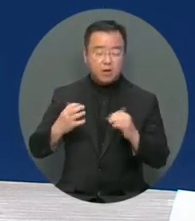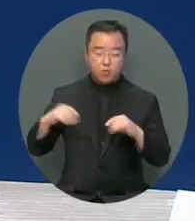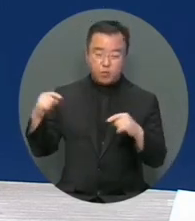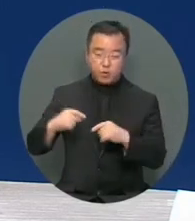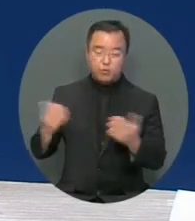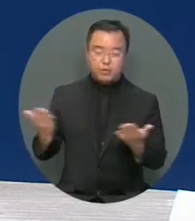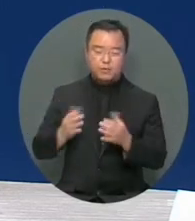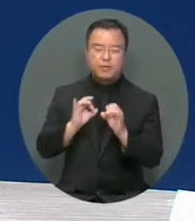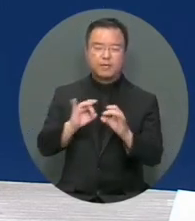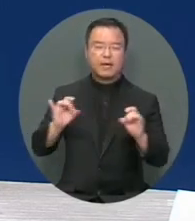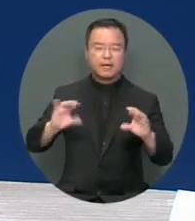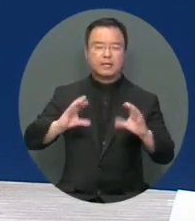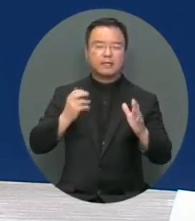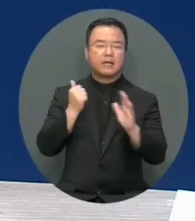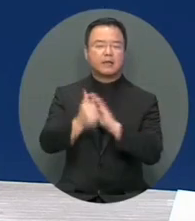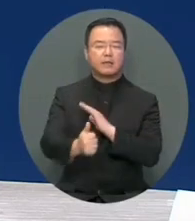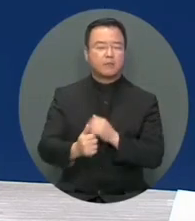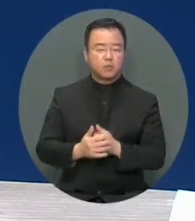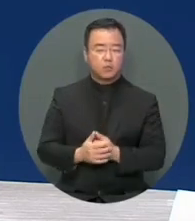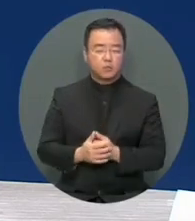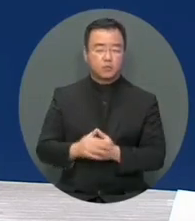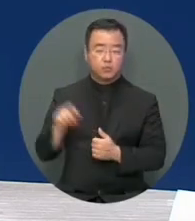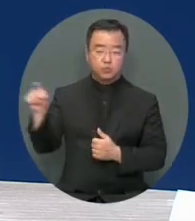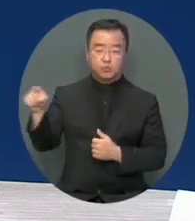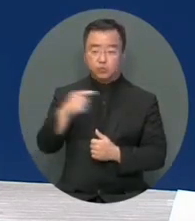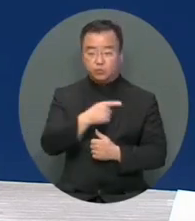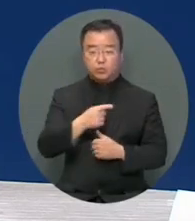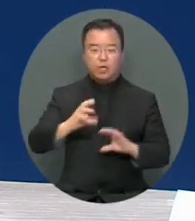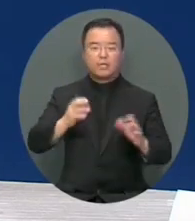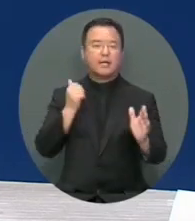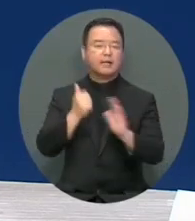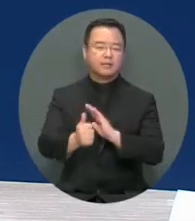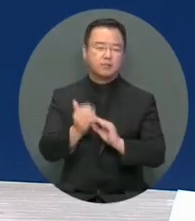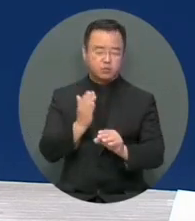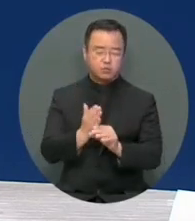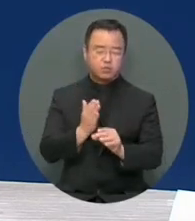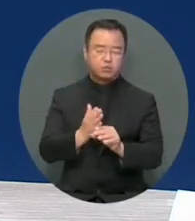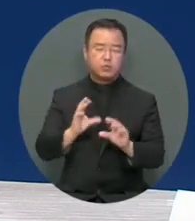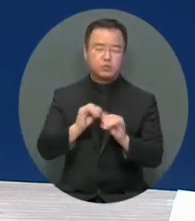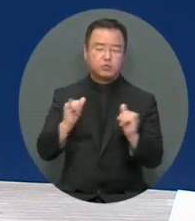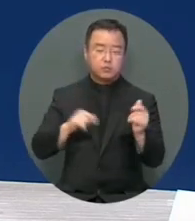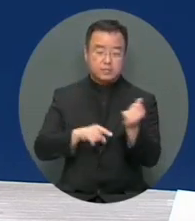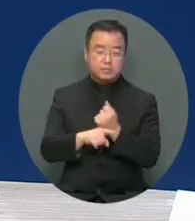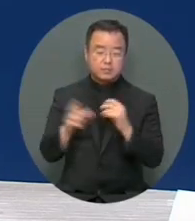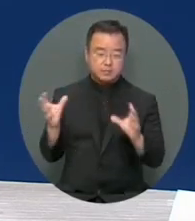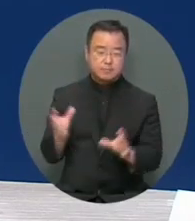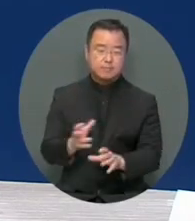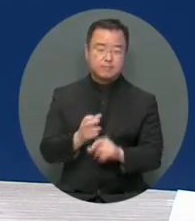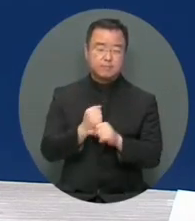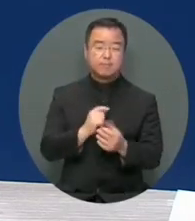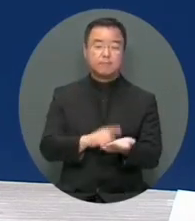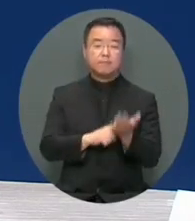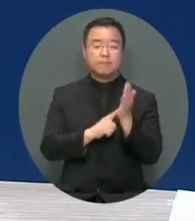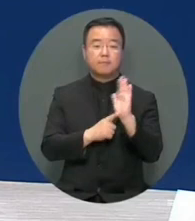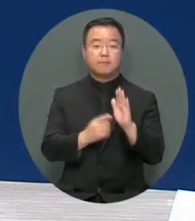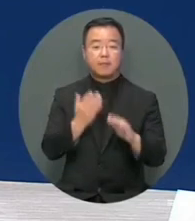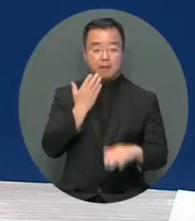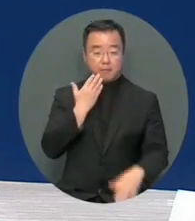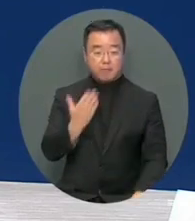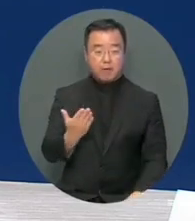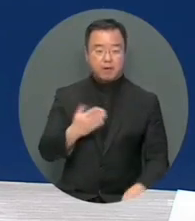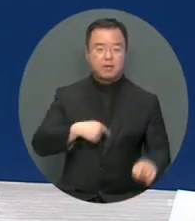만큼 그 국민 전체의 의사를 좀 더 잘 반영할 수 있다는 그런